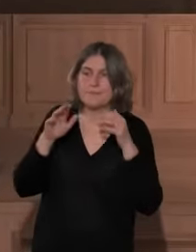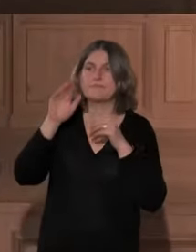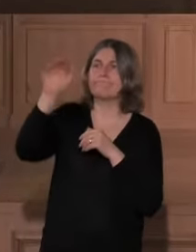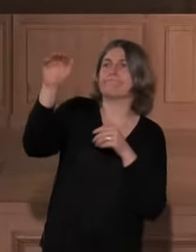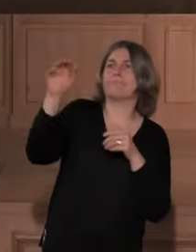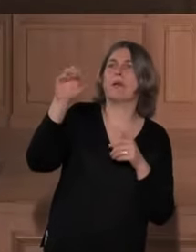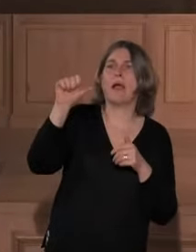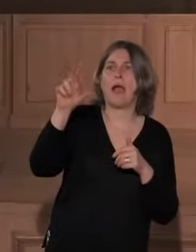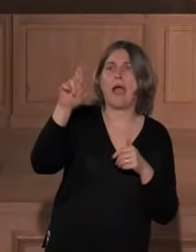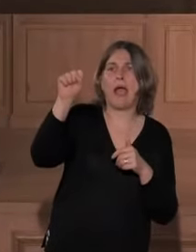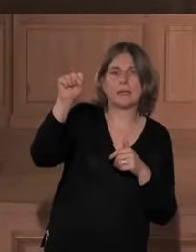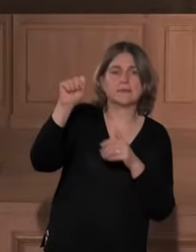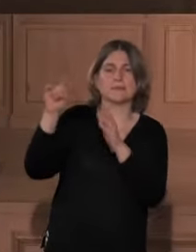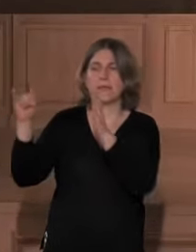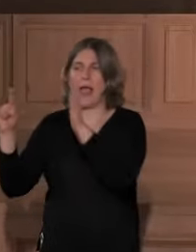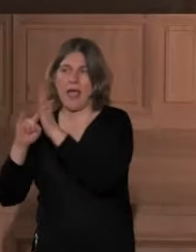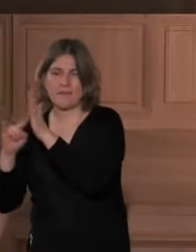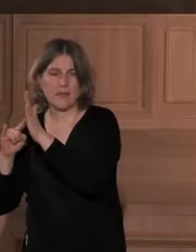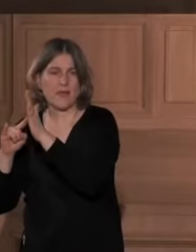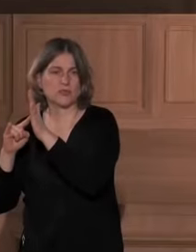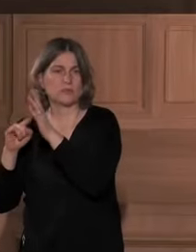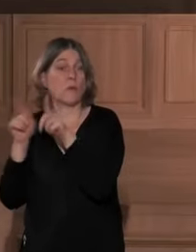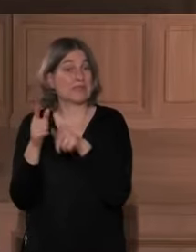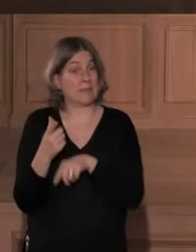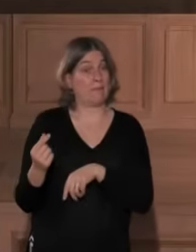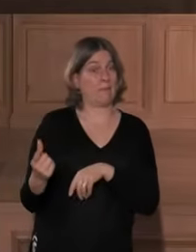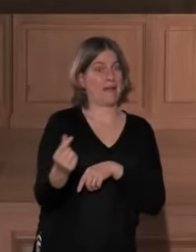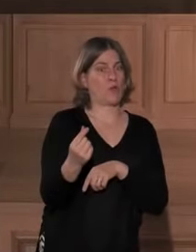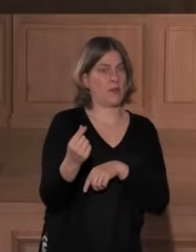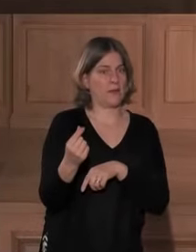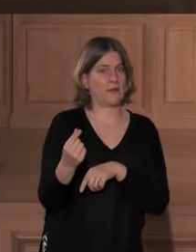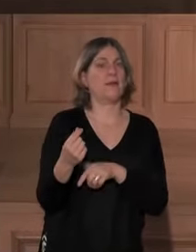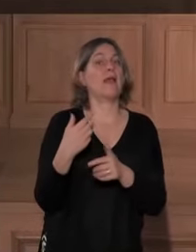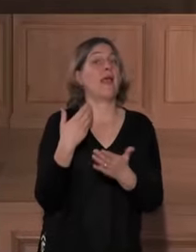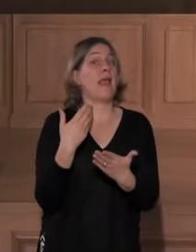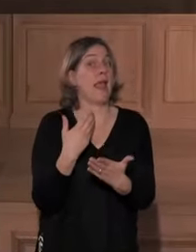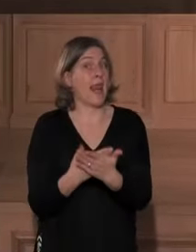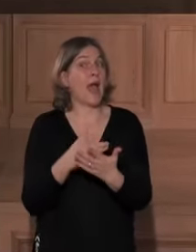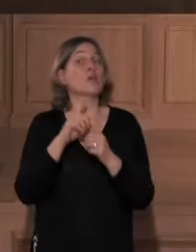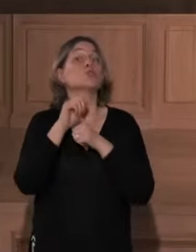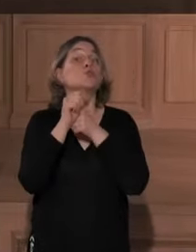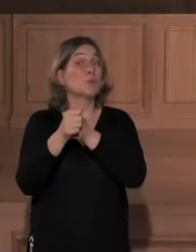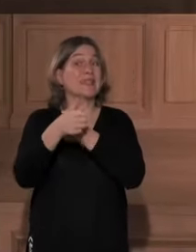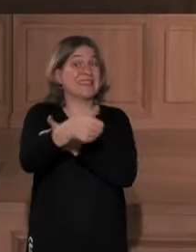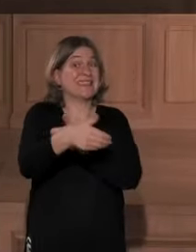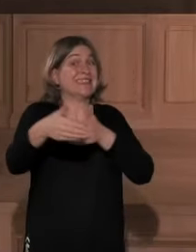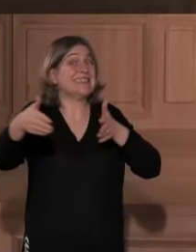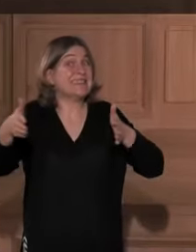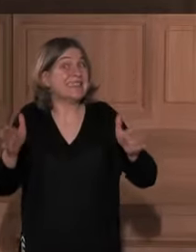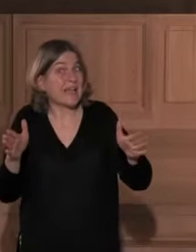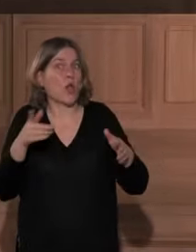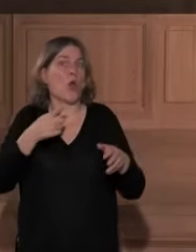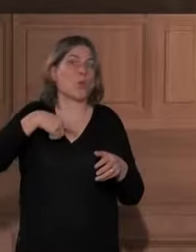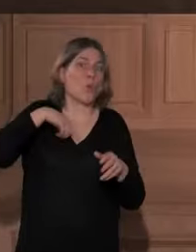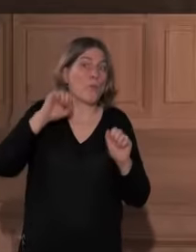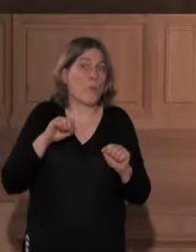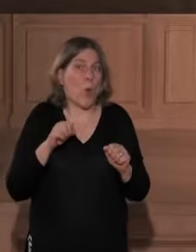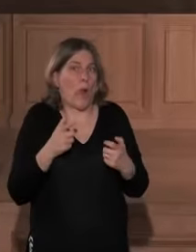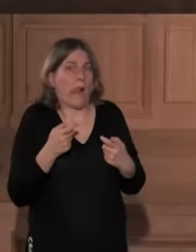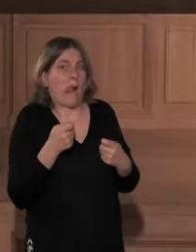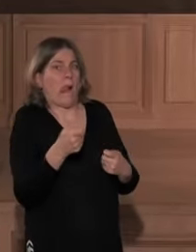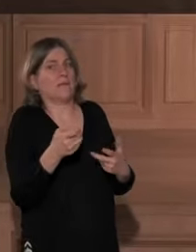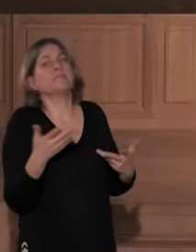l'ARS, la MDPH, les partenaires de secteur puisque c'est sectorisé. Et à ce moment-là, en fonction du secteur, on pourrait éventuellement forcer une place ou pas.